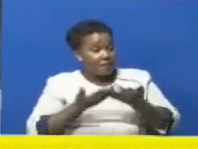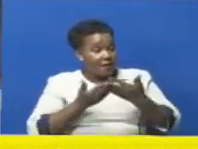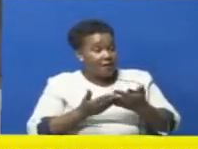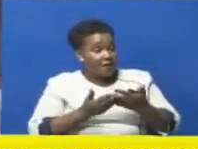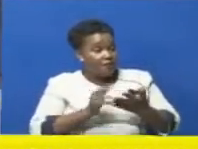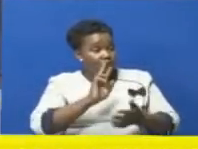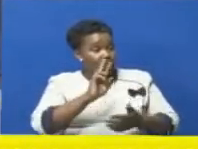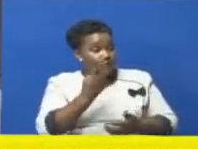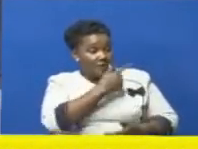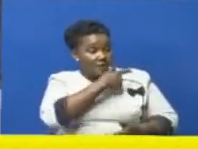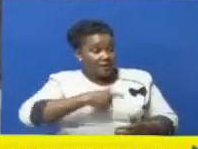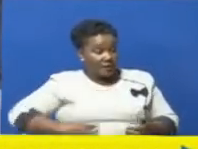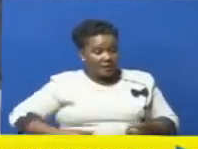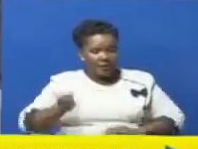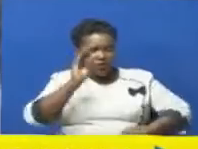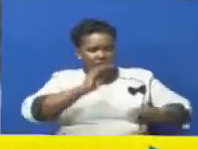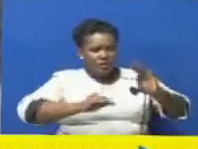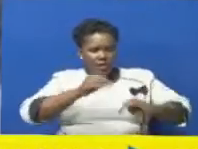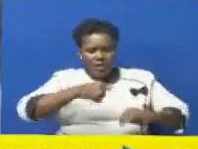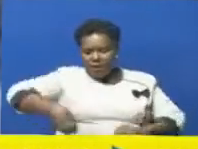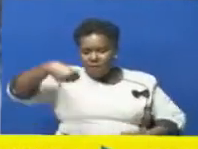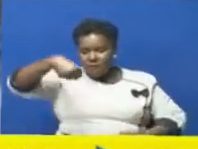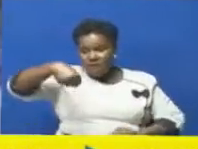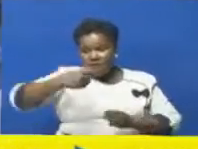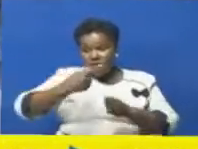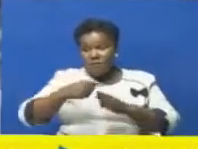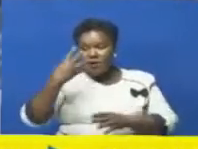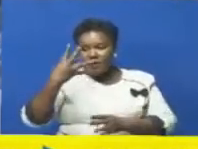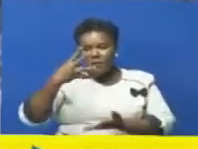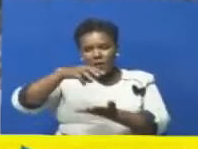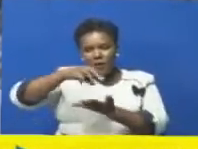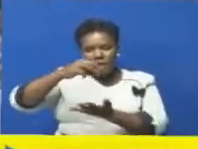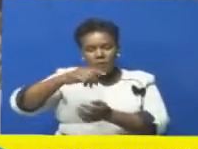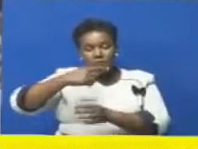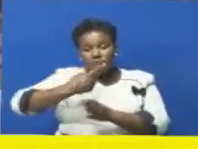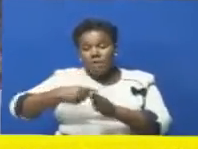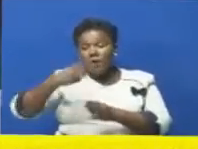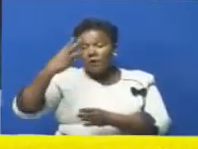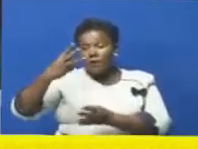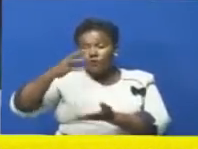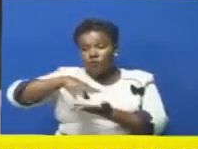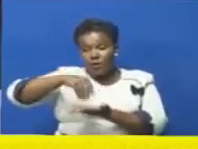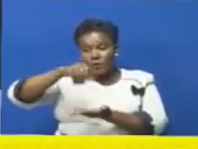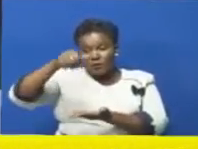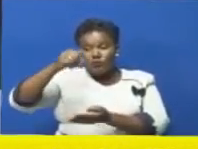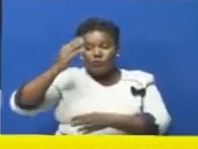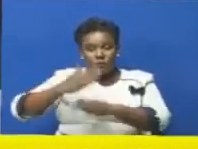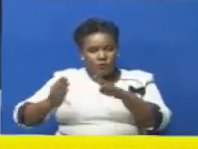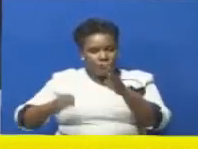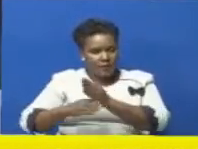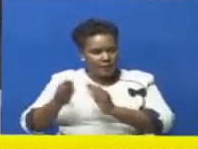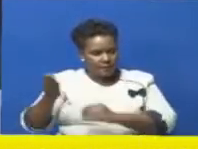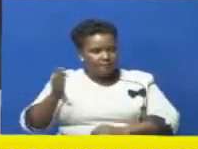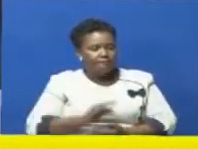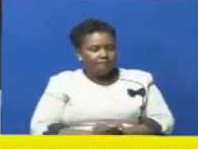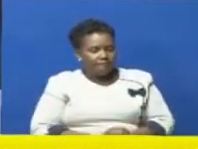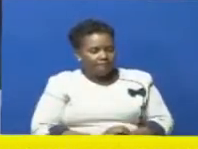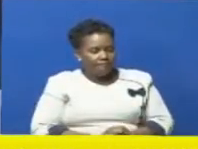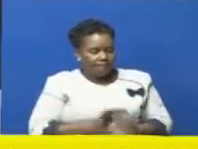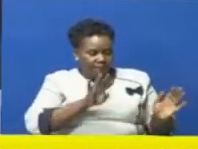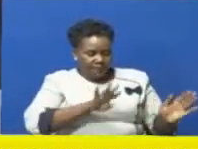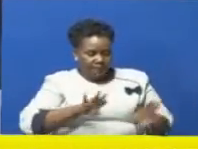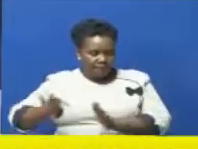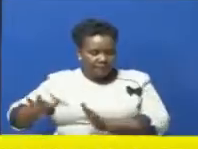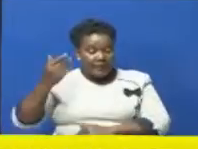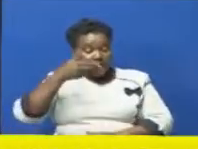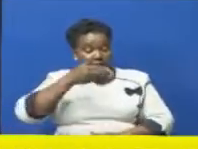mifuko 300 ya saruji katika ujenzi wa msikiti huo. Na tukamilishe kwa taarifa ya serikali